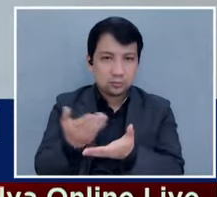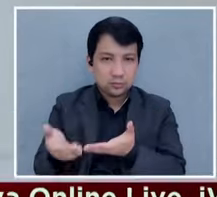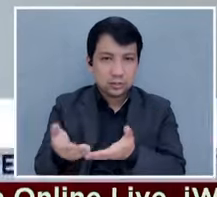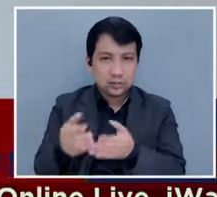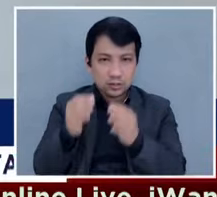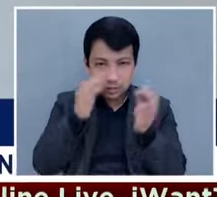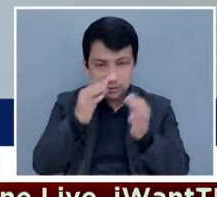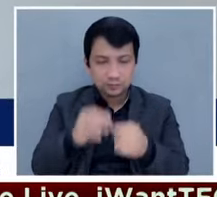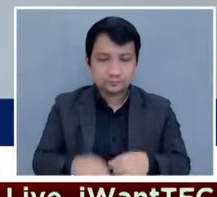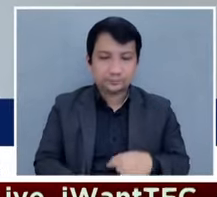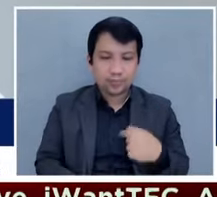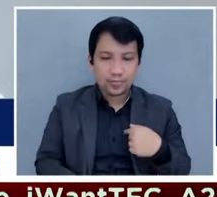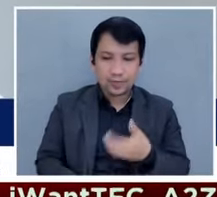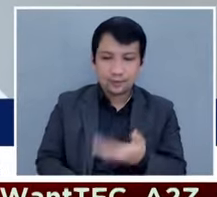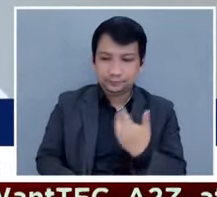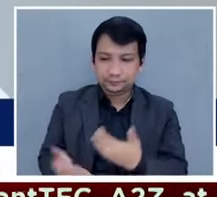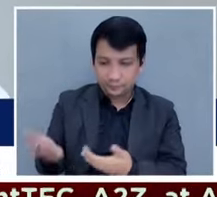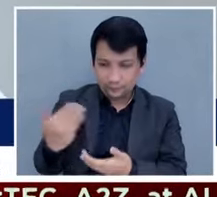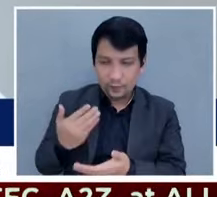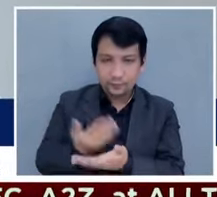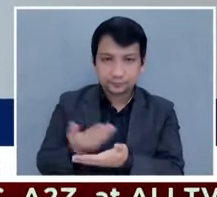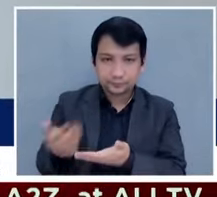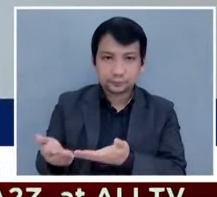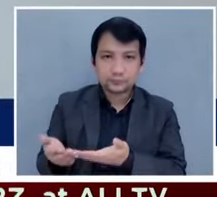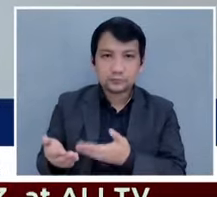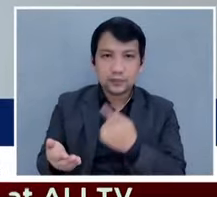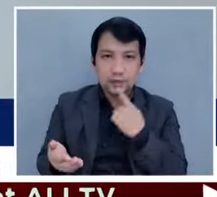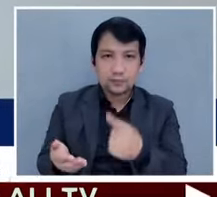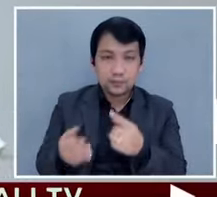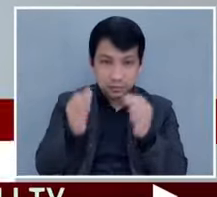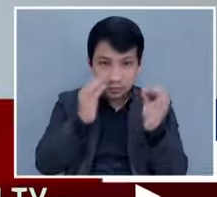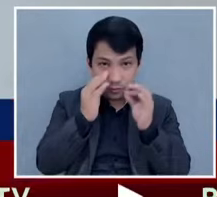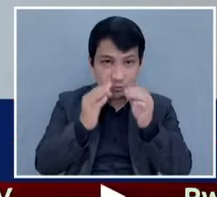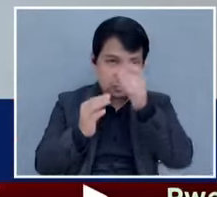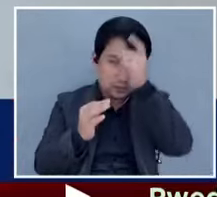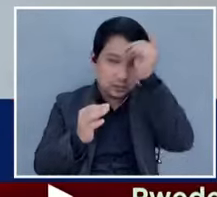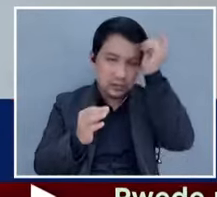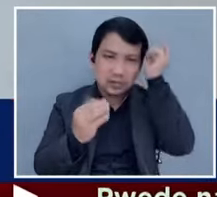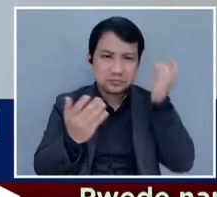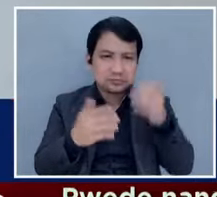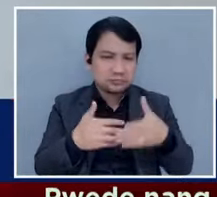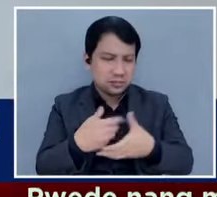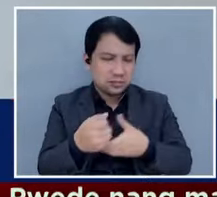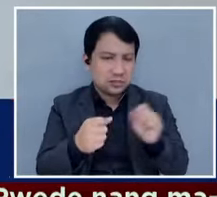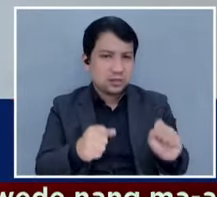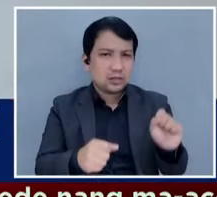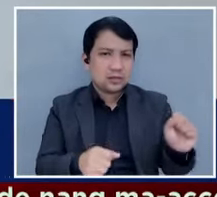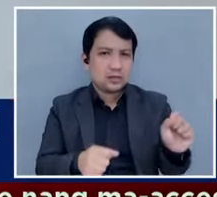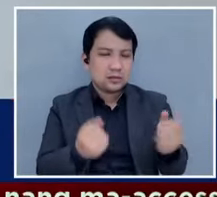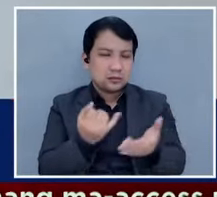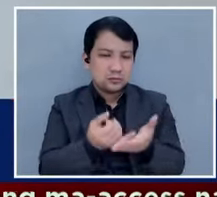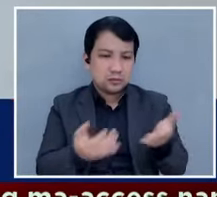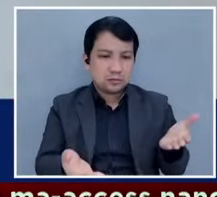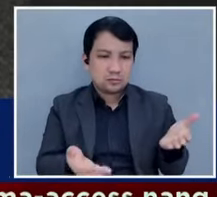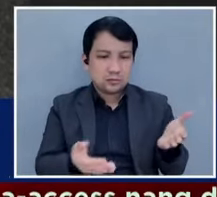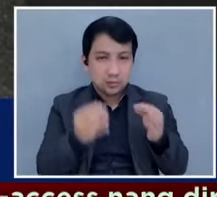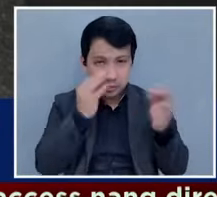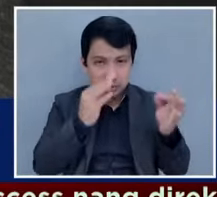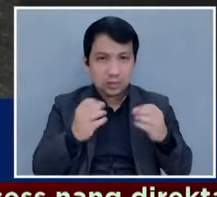mismo ang nag-alok na kung bibili daw po ng shabu. Inilabas niya po agad yung item na ganun